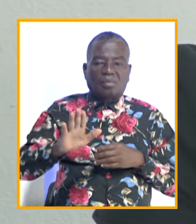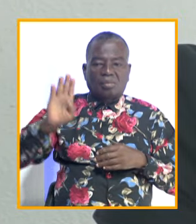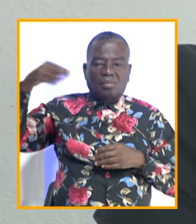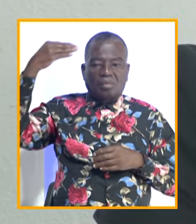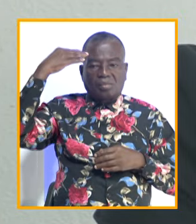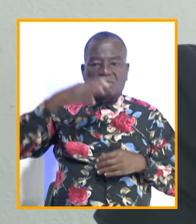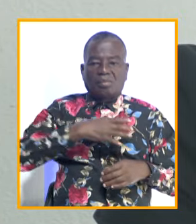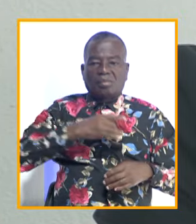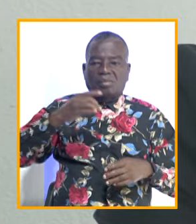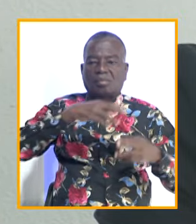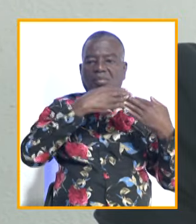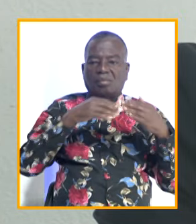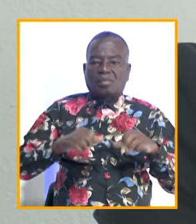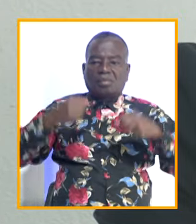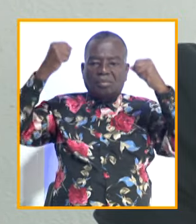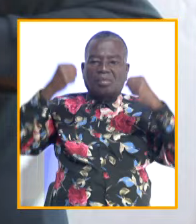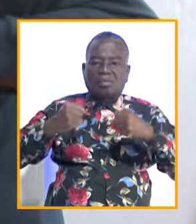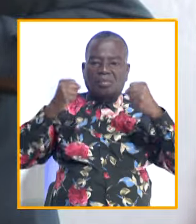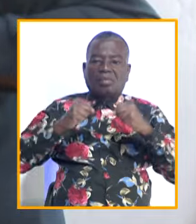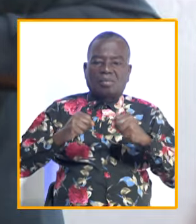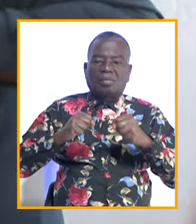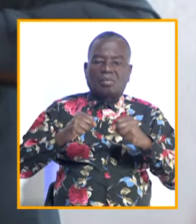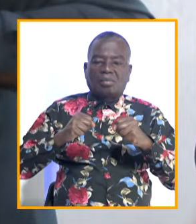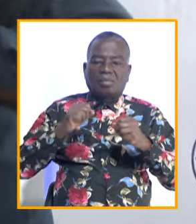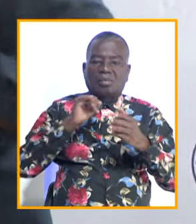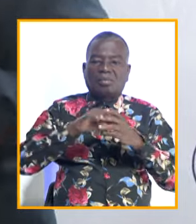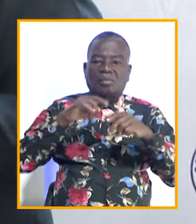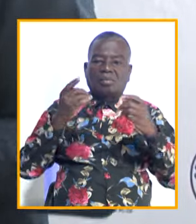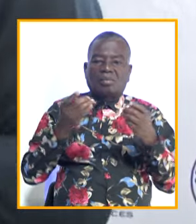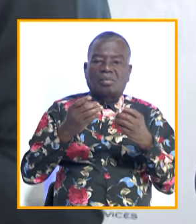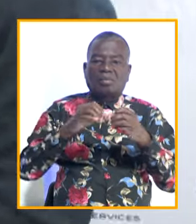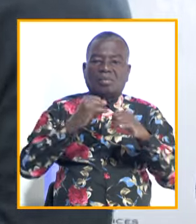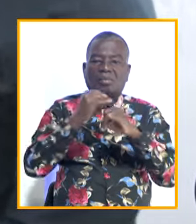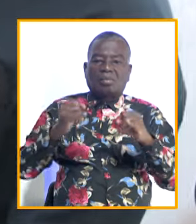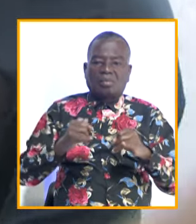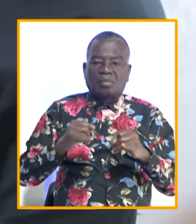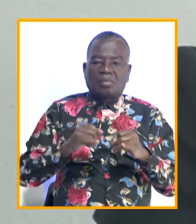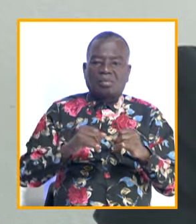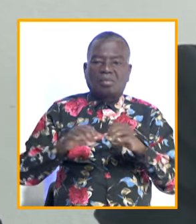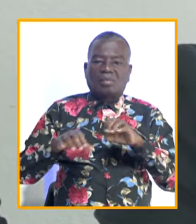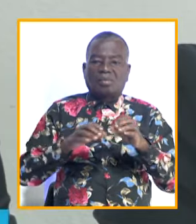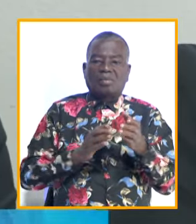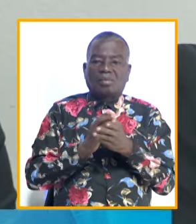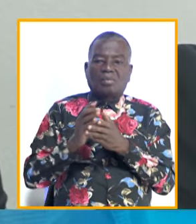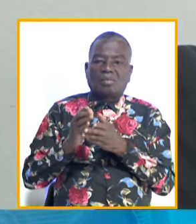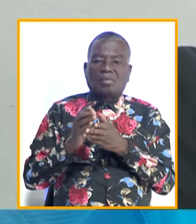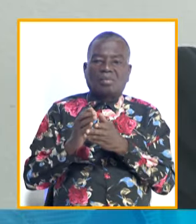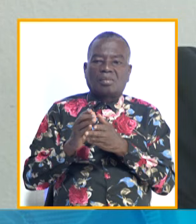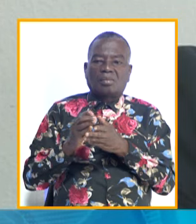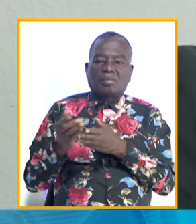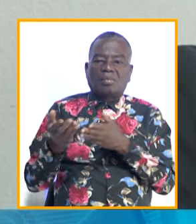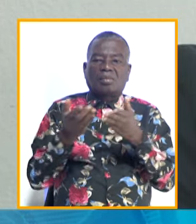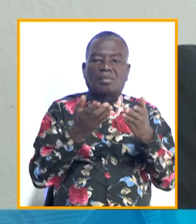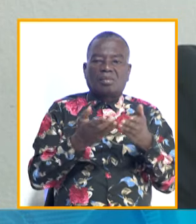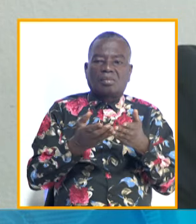ministre délégué en charge des sports. Le Sporting Club peut faire encore mieux. Moi, j'ai foi en ce club. De la même manière que je suis venu vous apporter